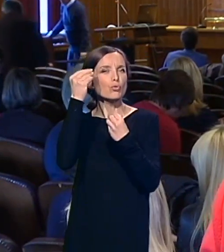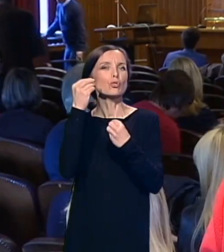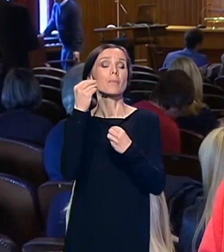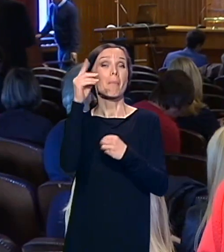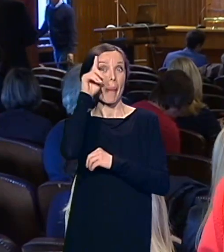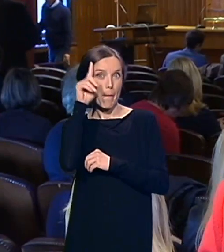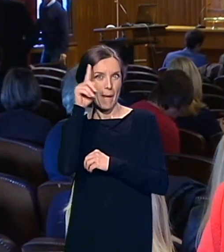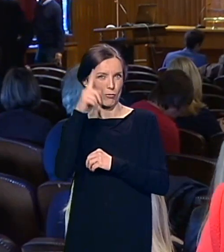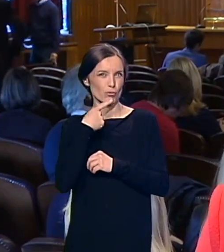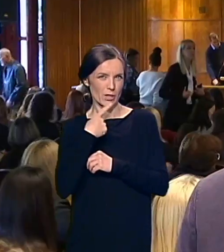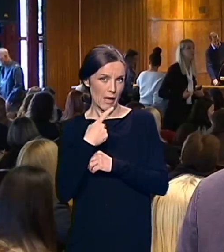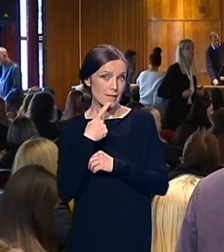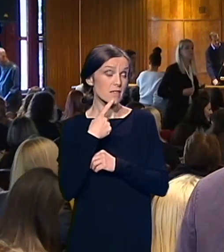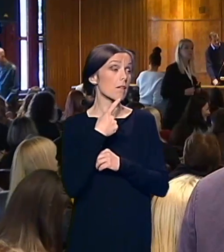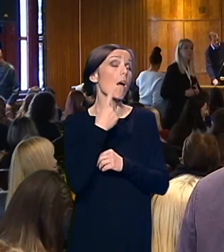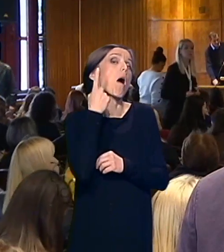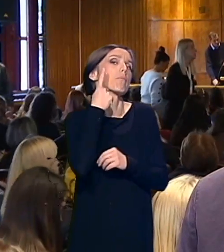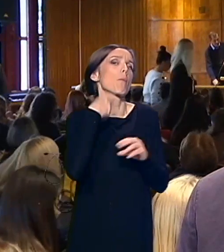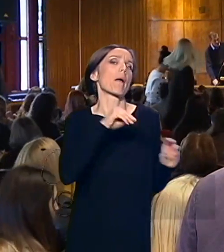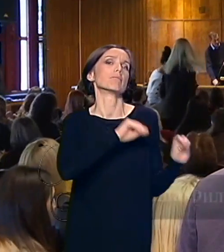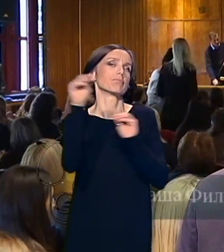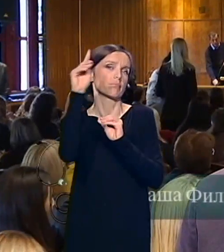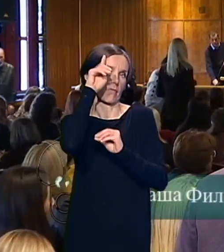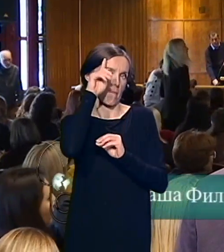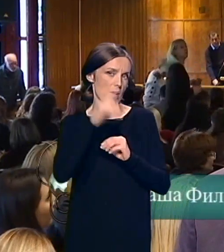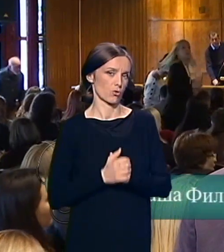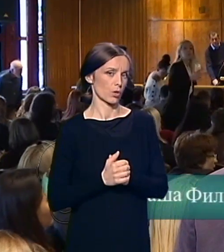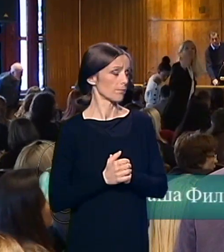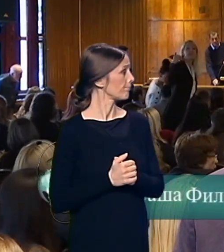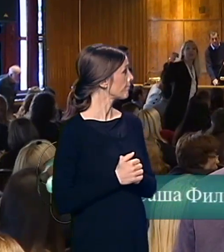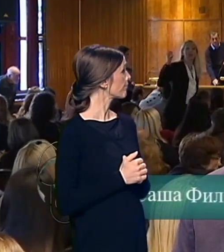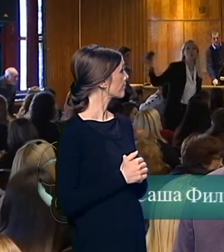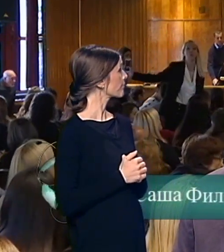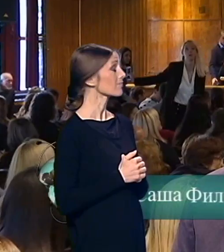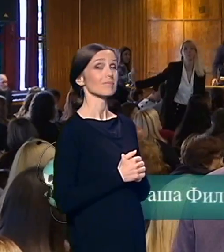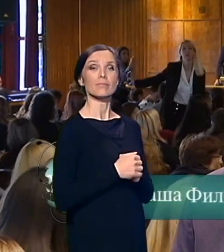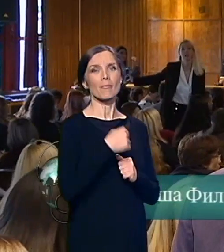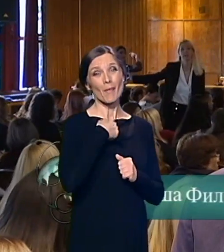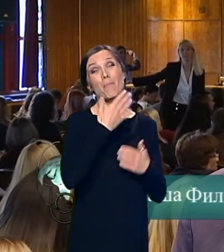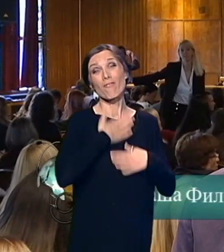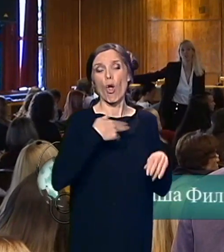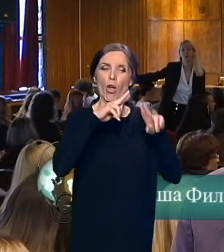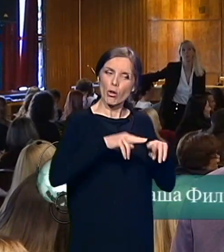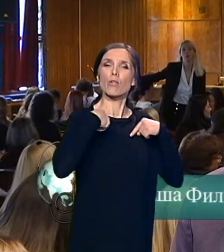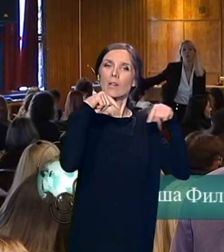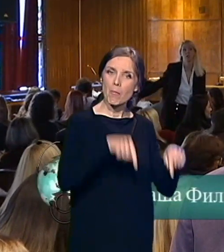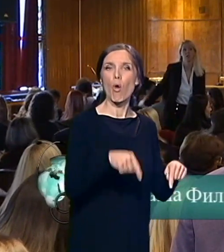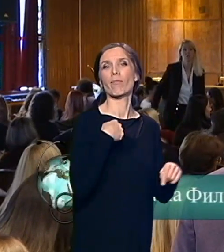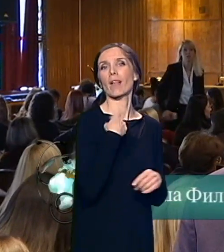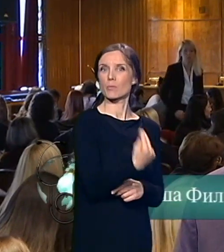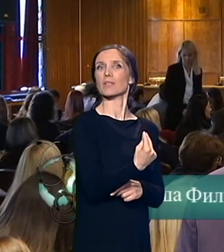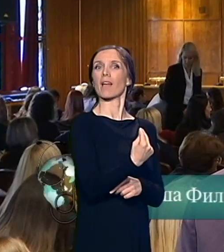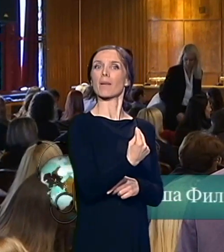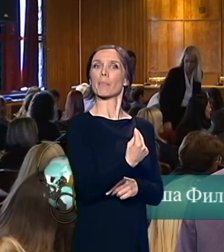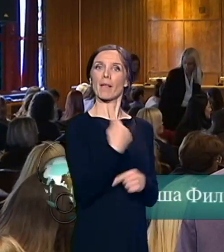i pokušala bih tamo. Volio bih da ostanem u ovoj zemlji, da svojoj zemlji pružim svoj maksimum, svoje znanje njoj stavim na